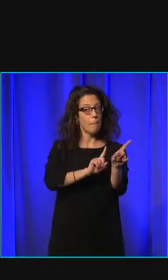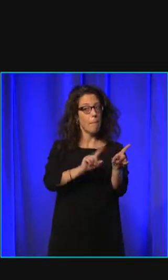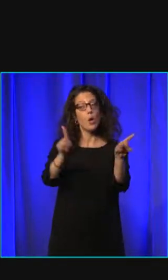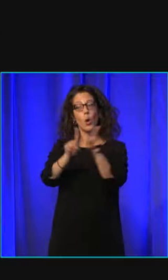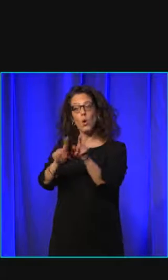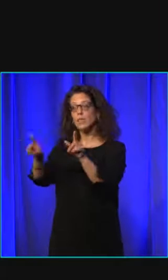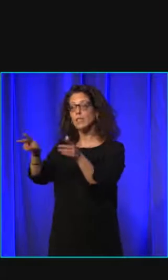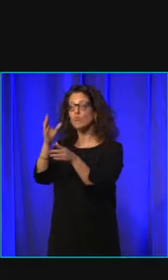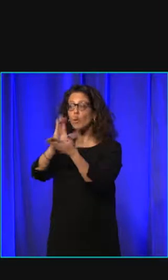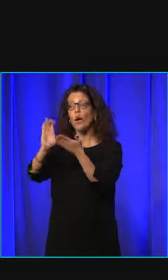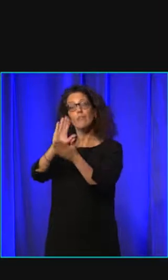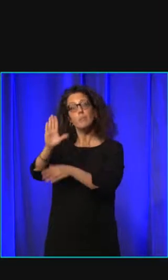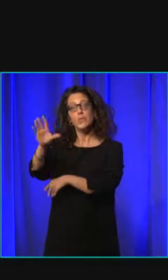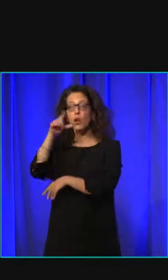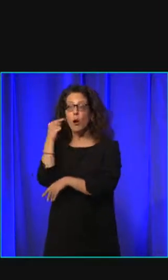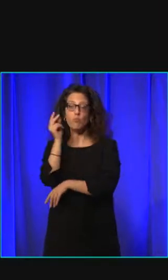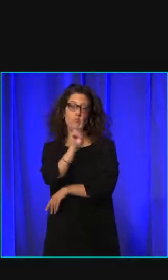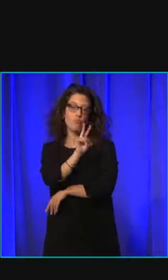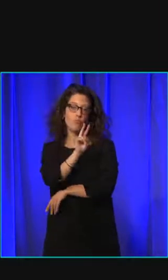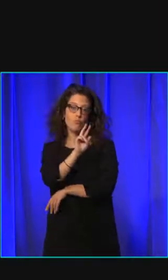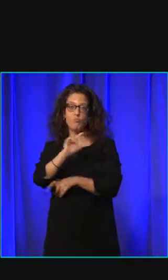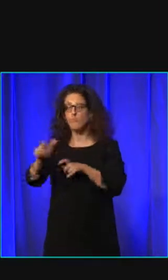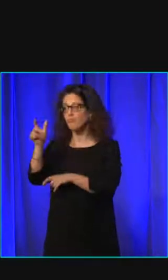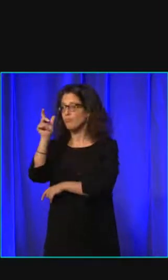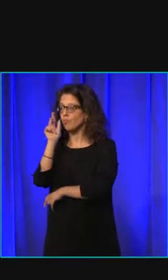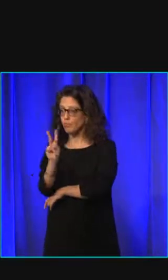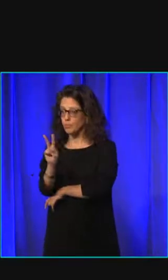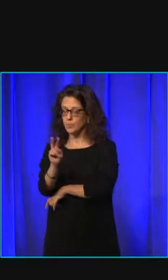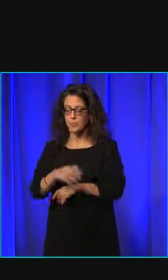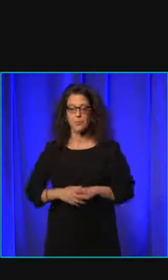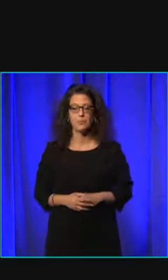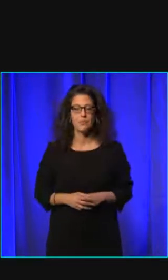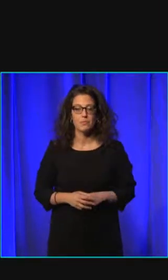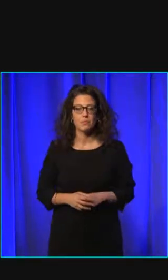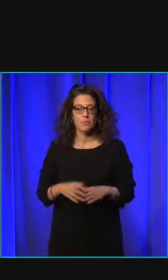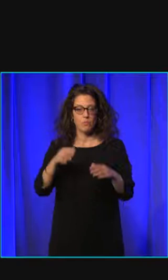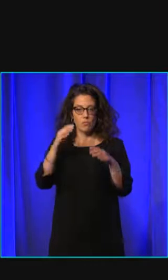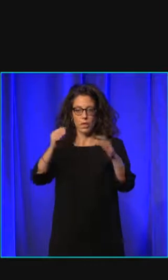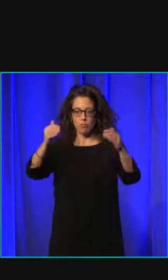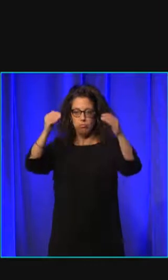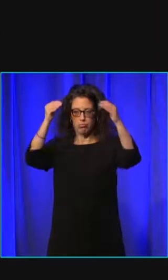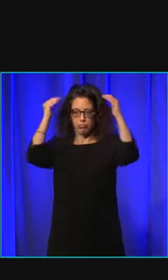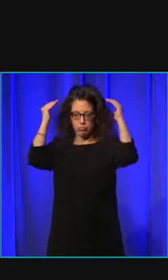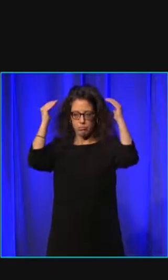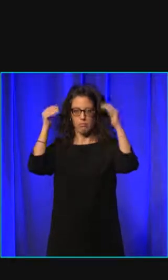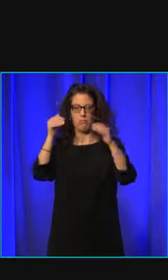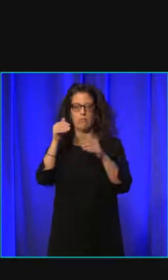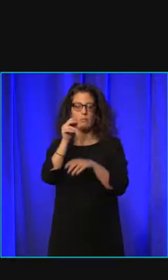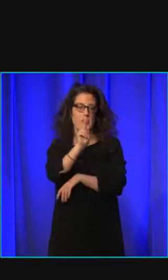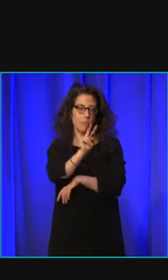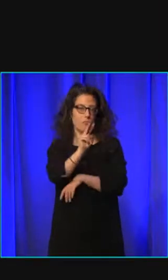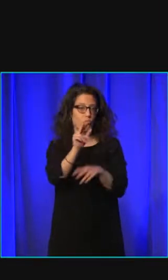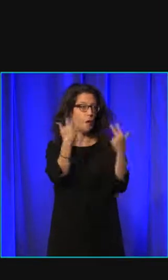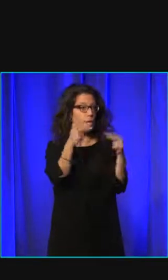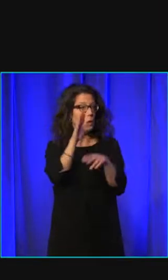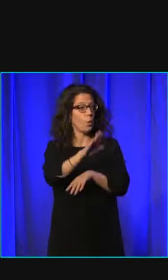des séquences qui étaient réalisées par les hommes. Quand elles observaient dans ces IRM les séquences qui étaient réalisées par les